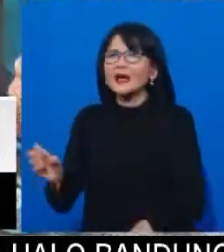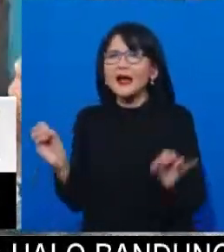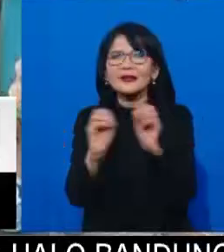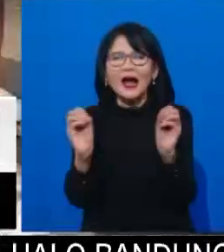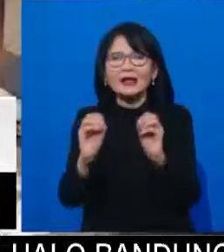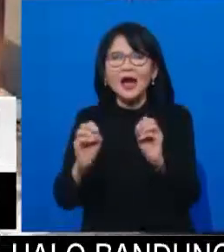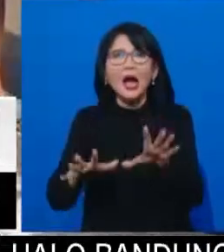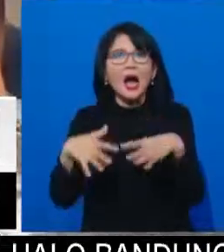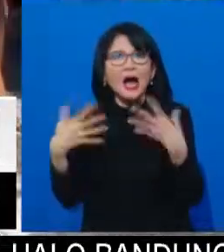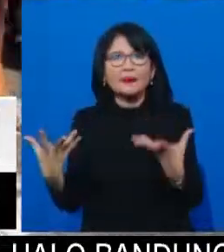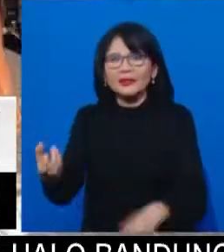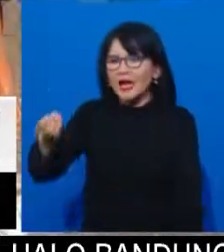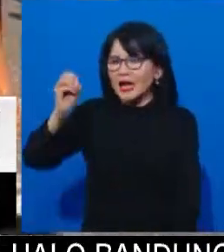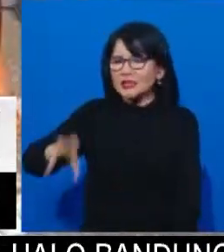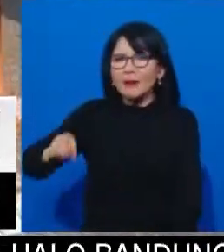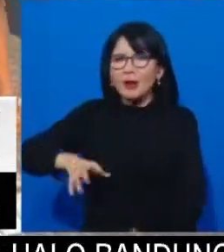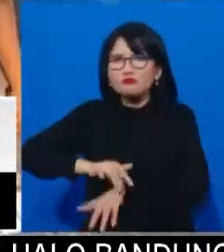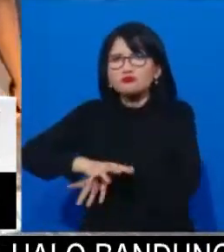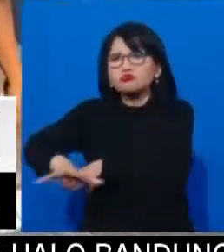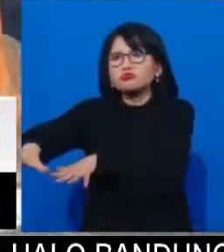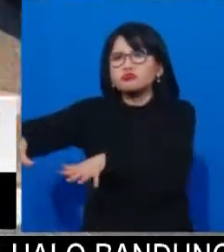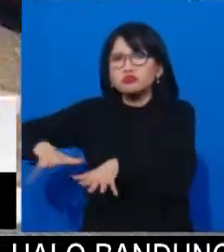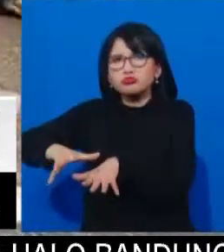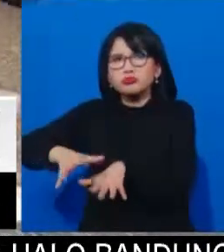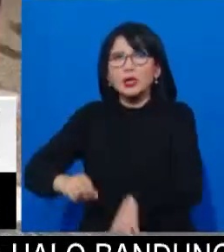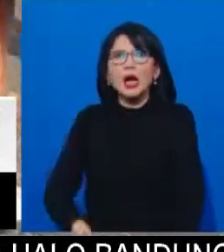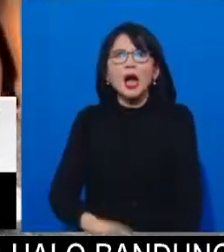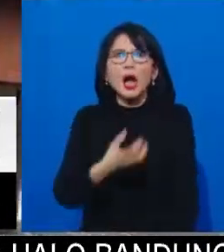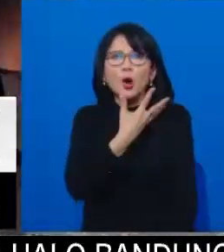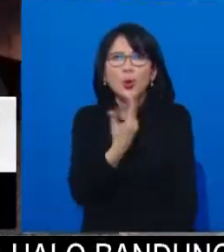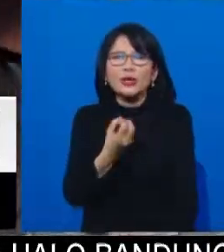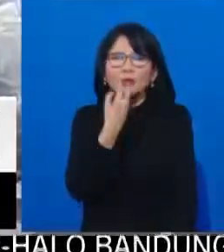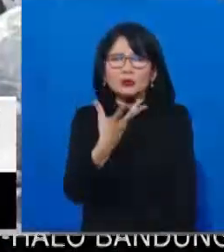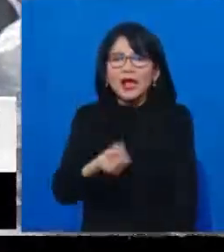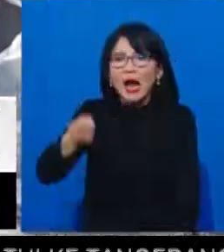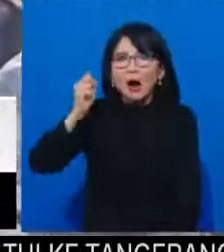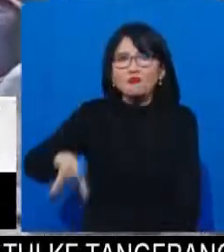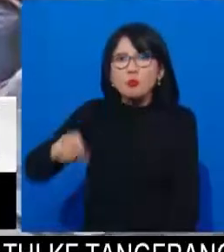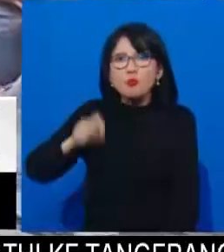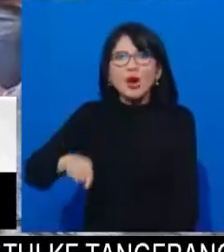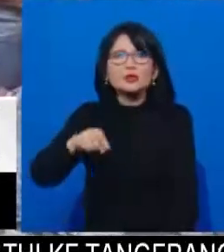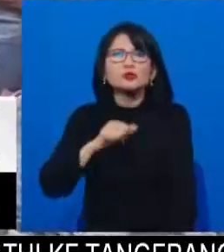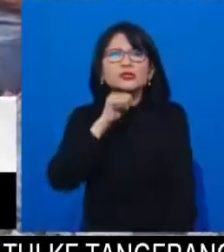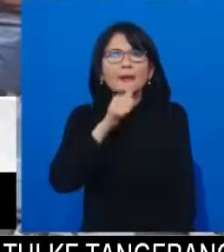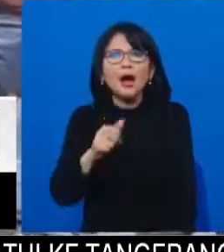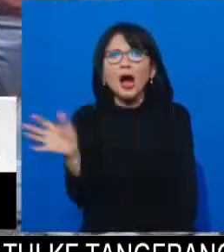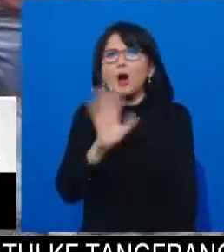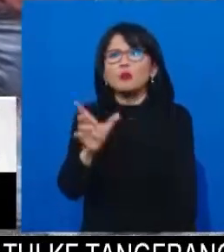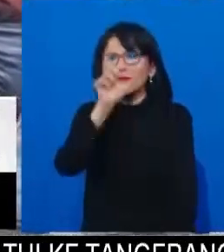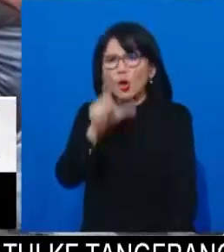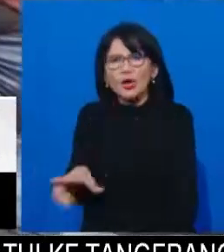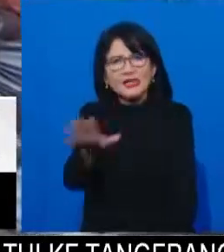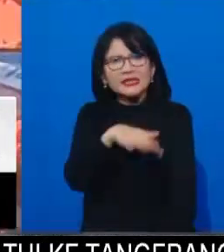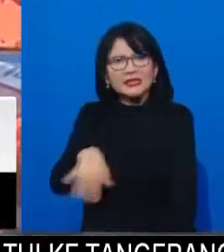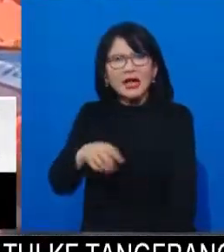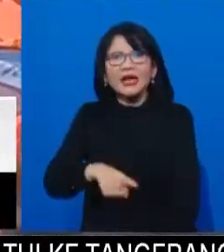membuat sampah tergeletak begitu saja. Warga setempat mengklaim yang membuang sampah di lokasi tersebut bukanlah warga sekitar,